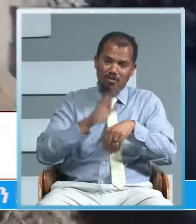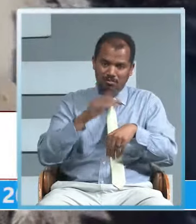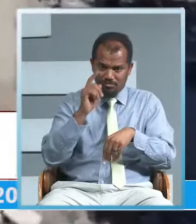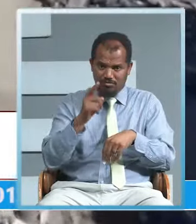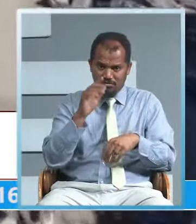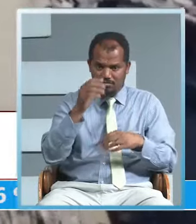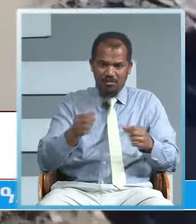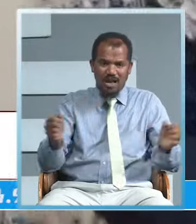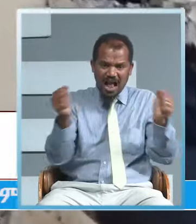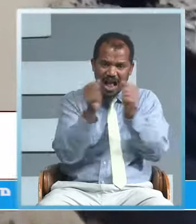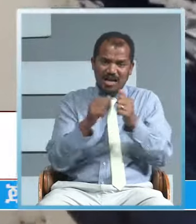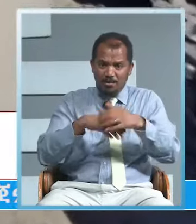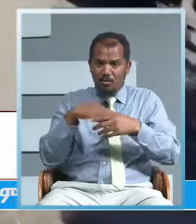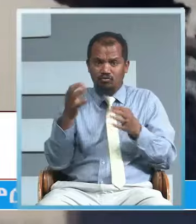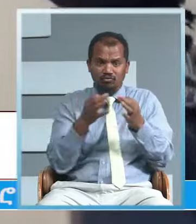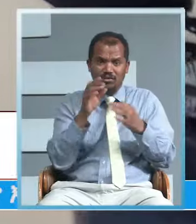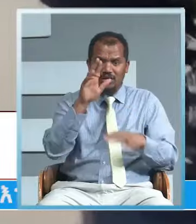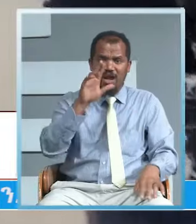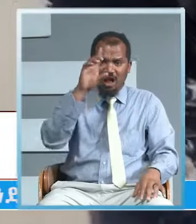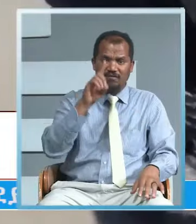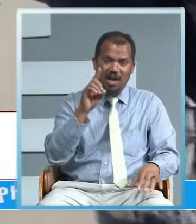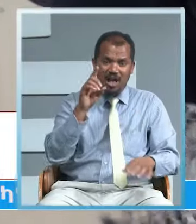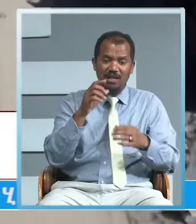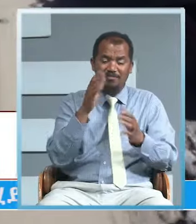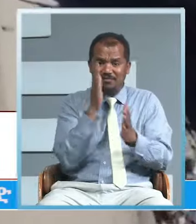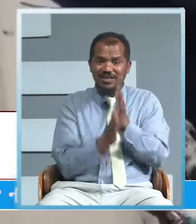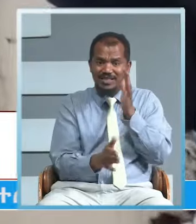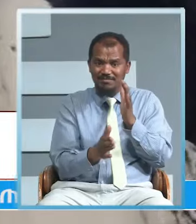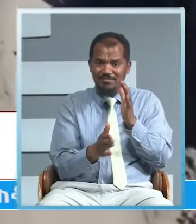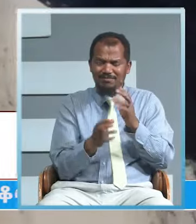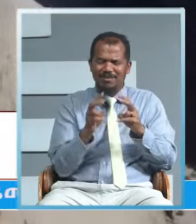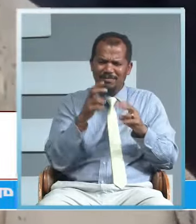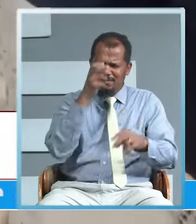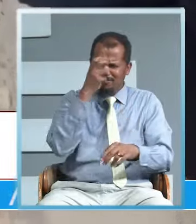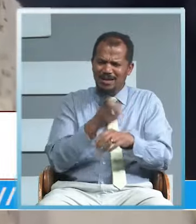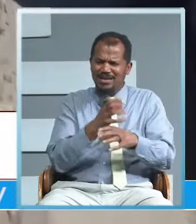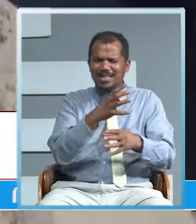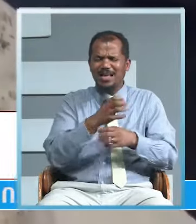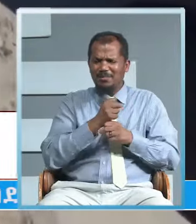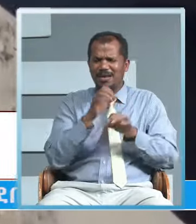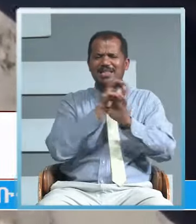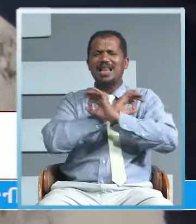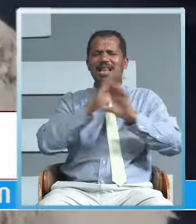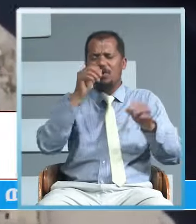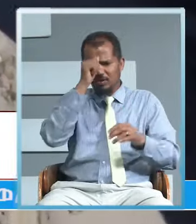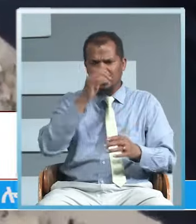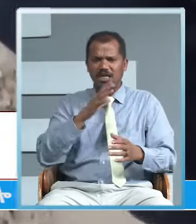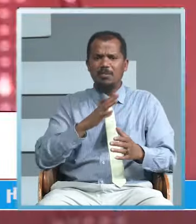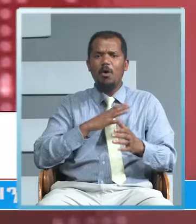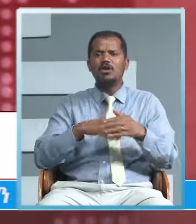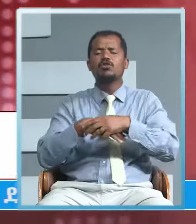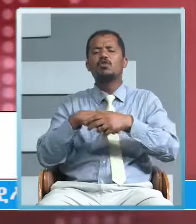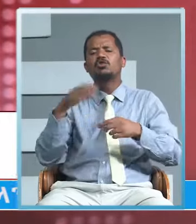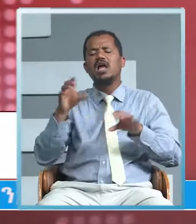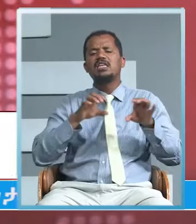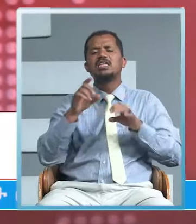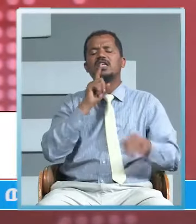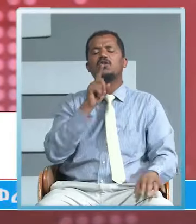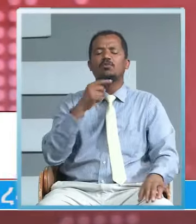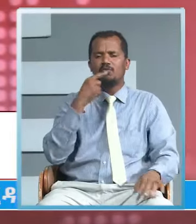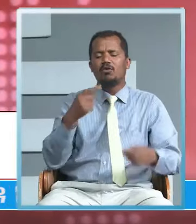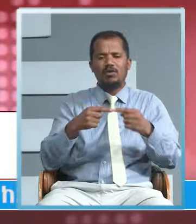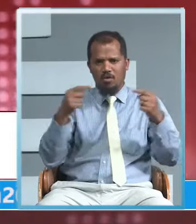አስጠንቅቋል። በጋራ ባወጡት መግለጫም በራፋህ የሚፈጸም ጥቃት እጅግ አውዳሚና ተቀባይነት የሌለው ከሰብአዊነት ያፈነገጠ ድርጊት